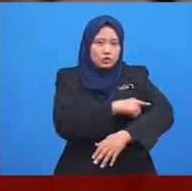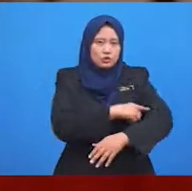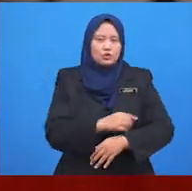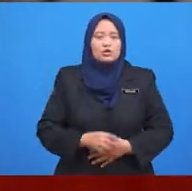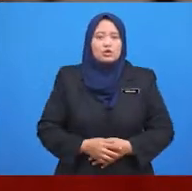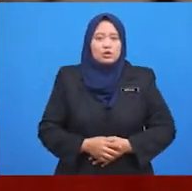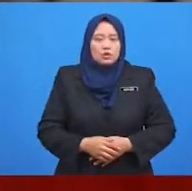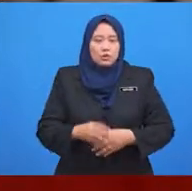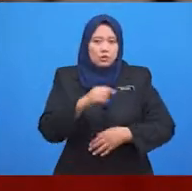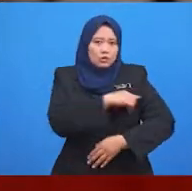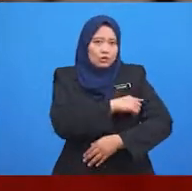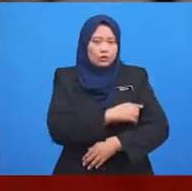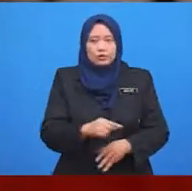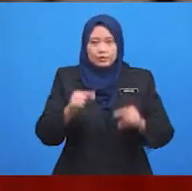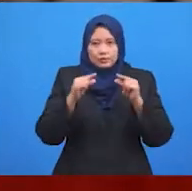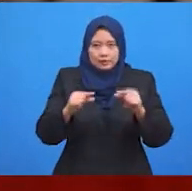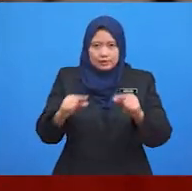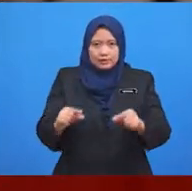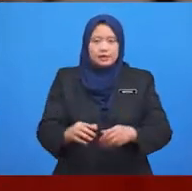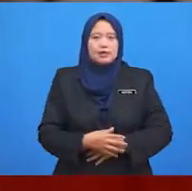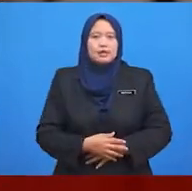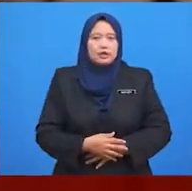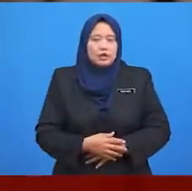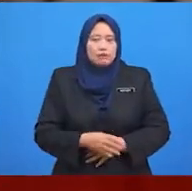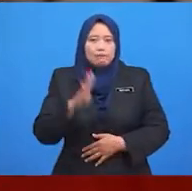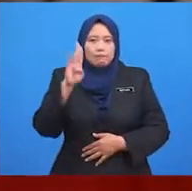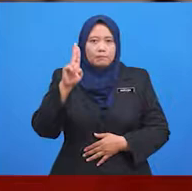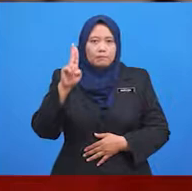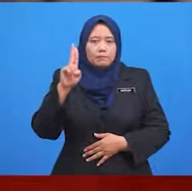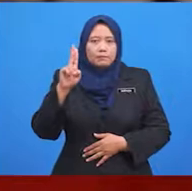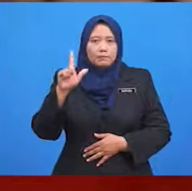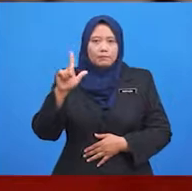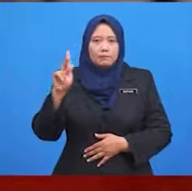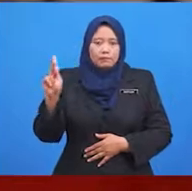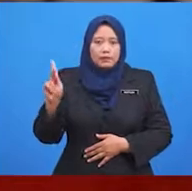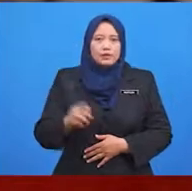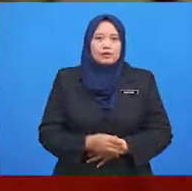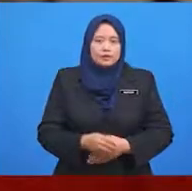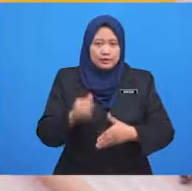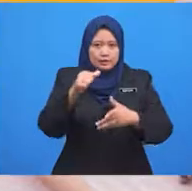adalah bahagian besar otot yang terletak di antara origin dan insertion.